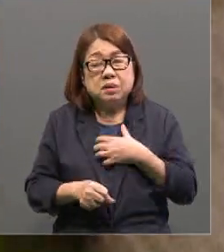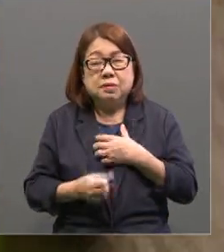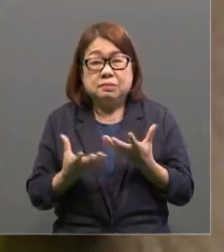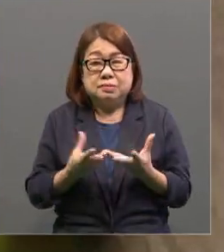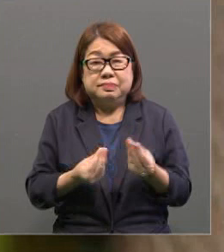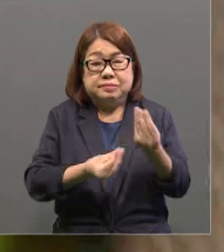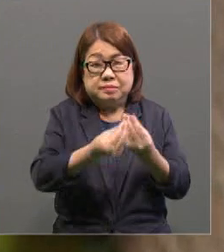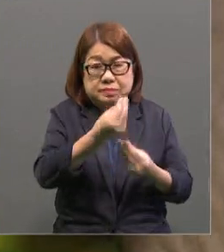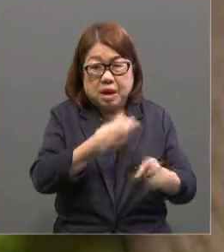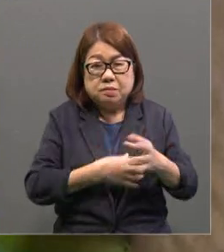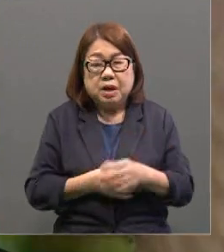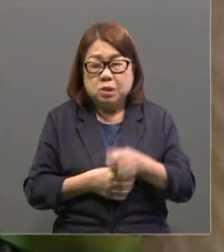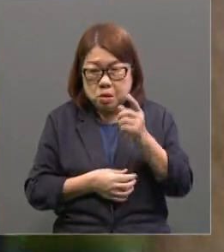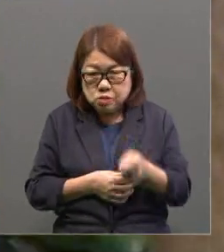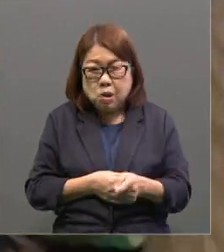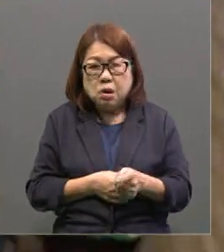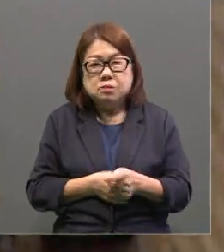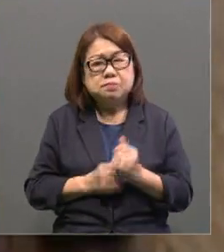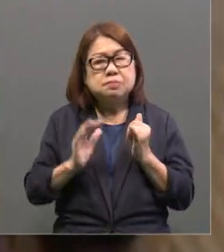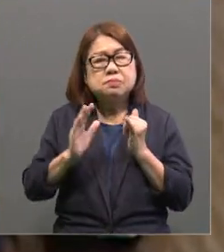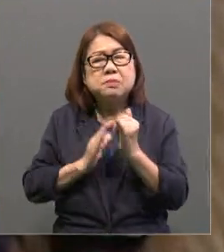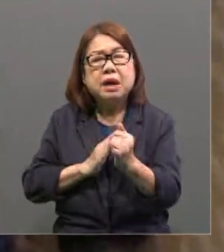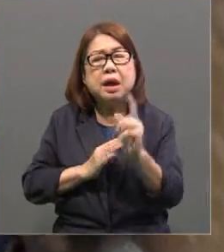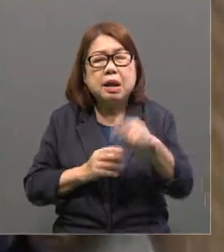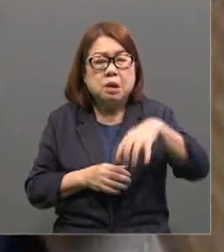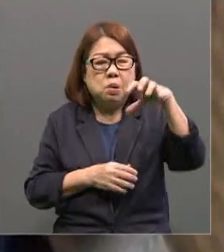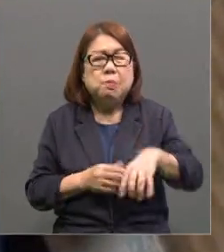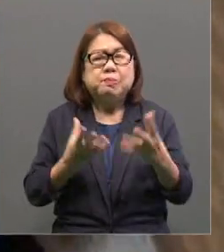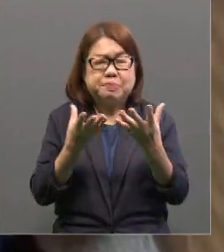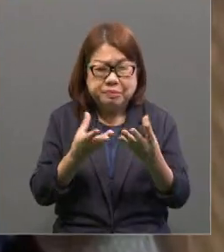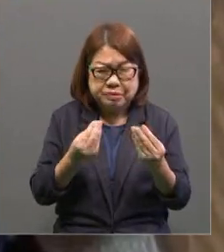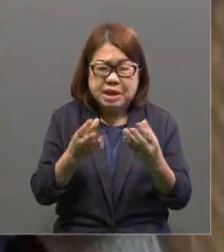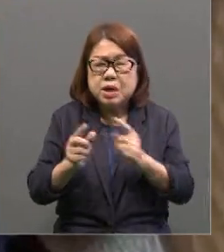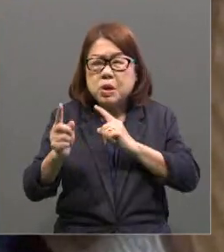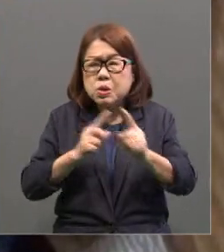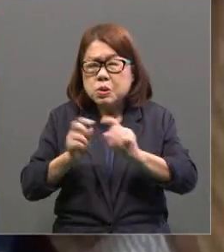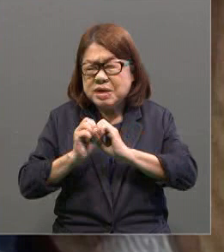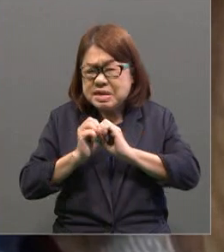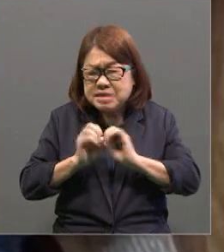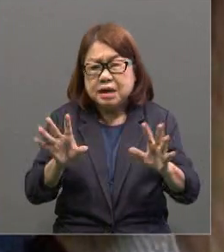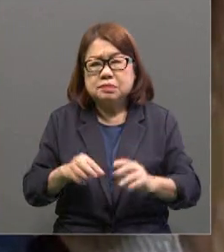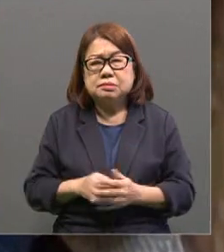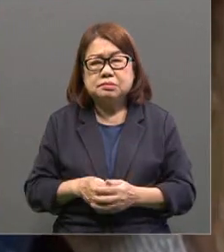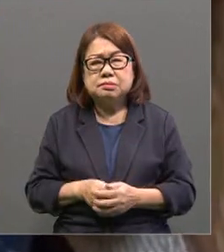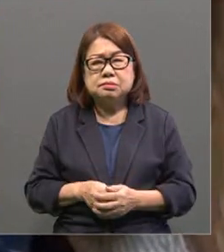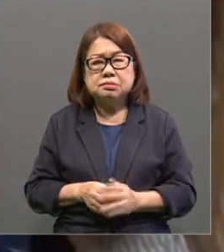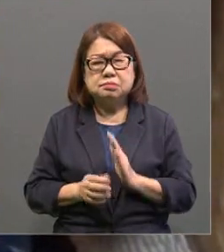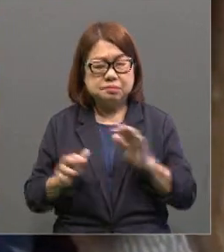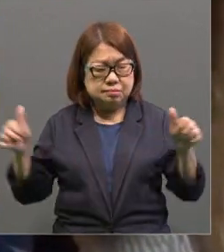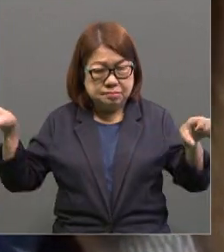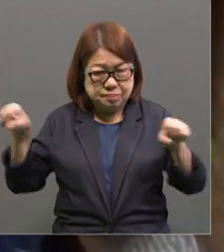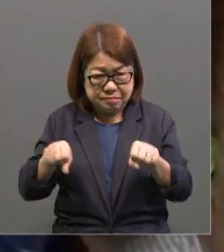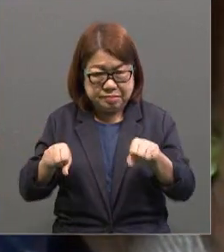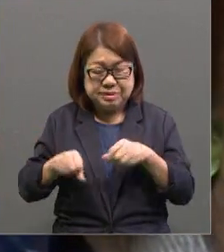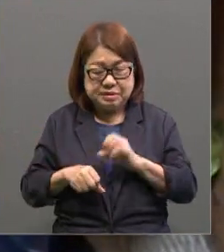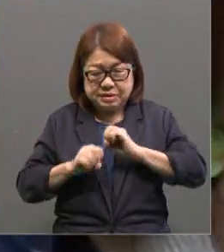ถูกต้องจะต้องมีการจดทะเบียนต่อหน้าเจ้าหน้าที่ของสำนักงานที่ดินเท่านั้นถึงจะถือว่าหนังสือสัญญาซื้อ